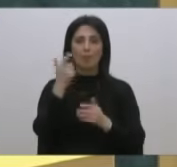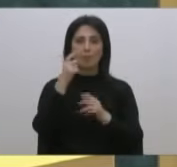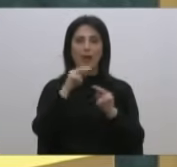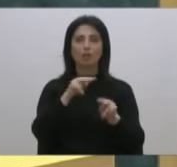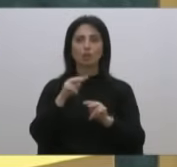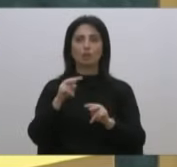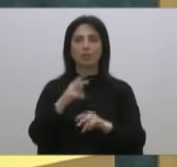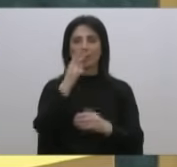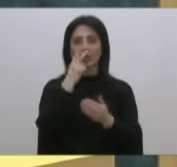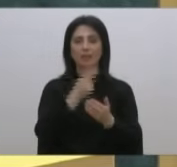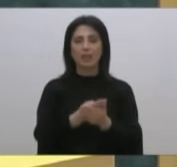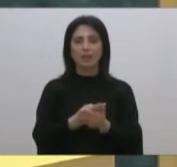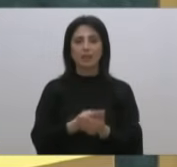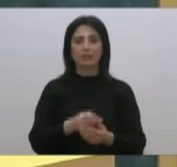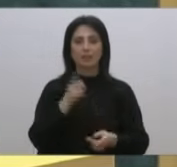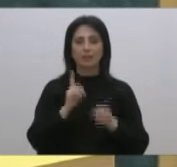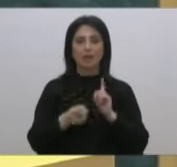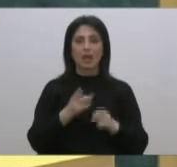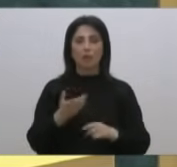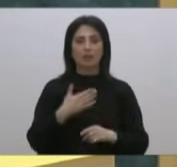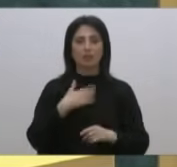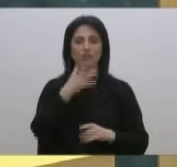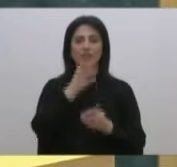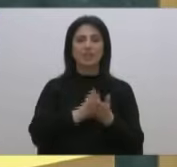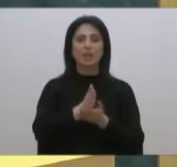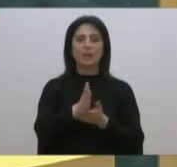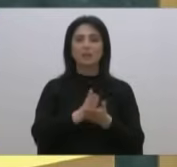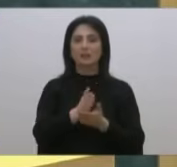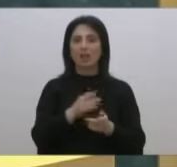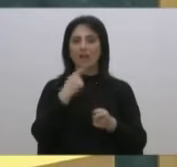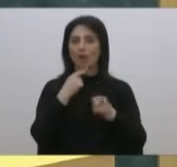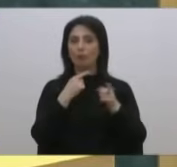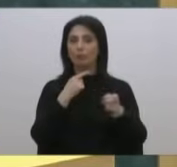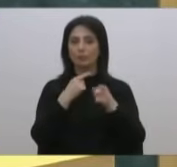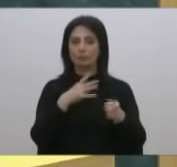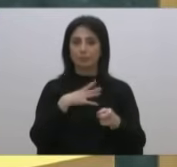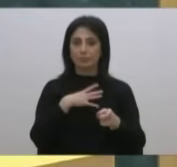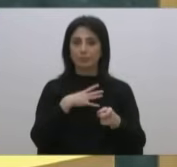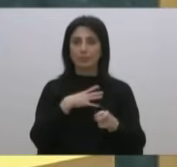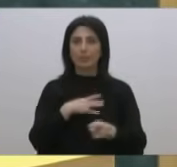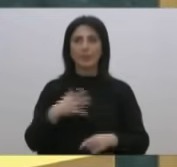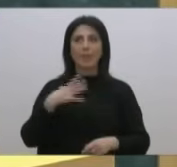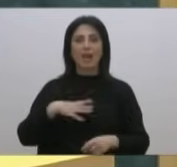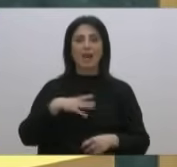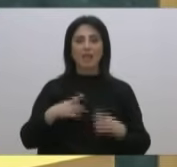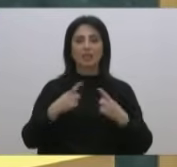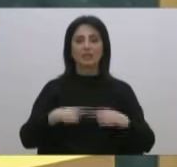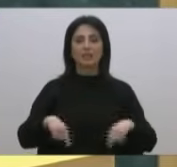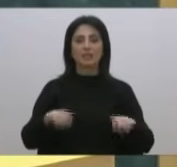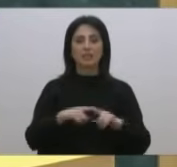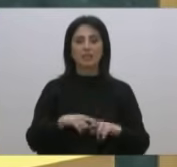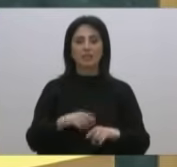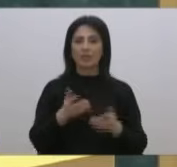პატრონებმა დაინახეს რეალობა, რომელზეც ჩვენ წლების განმავლობაში ვსაუბრობდით. ქართული